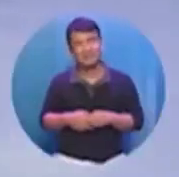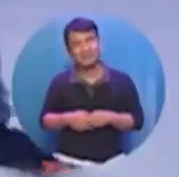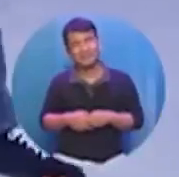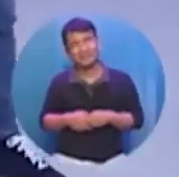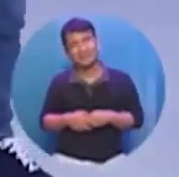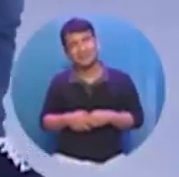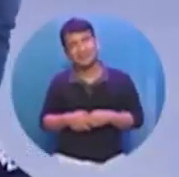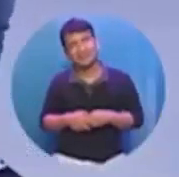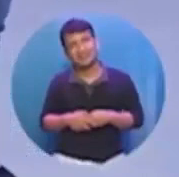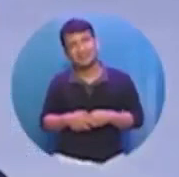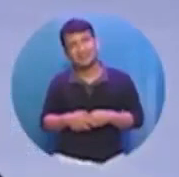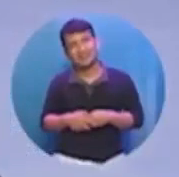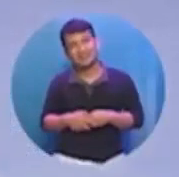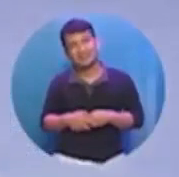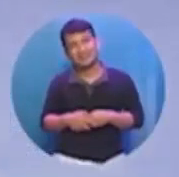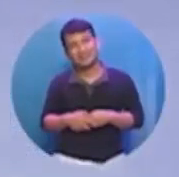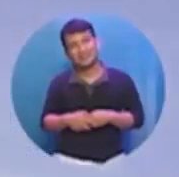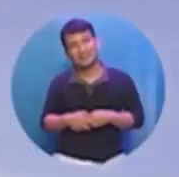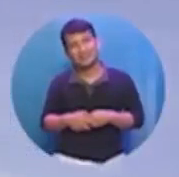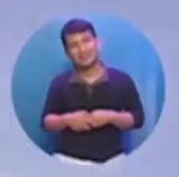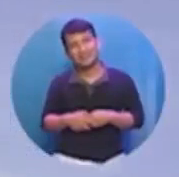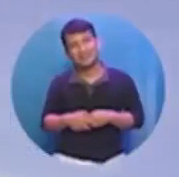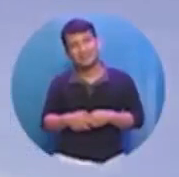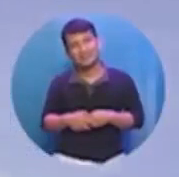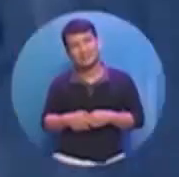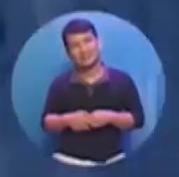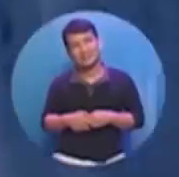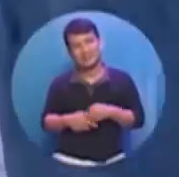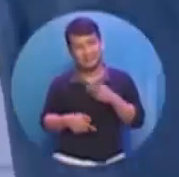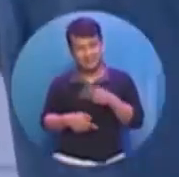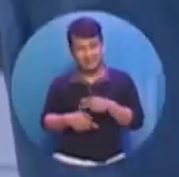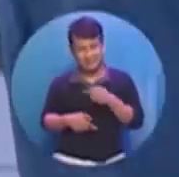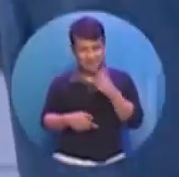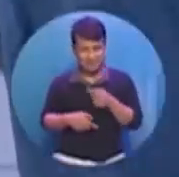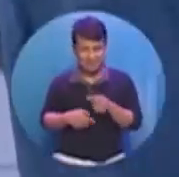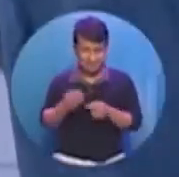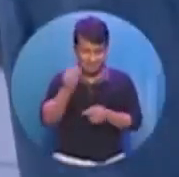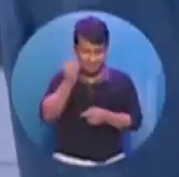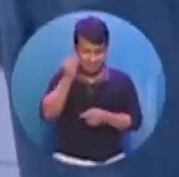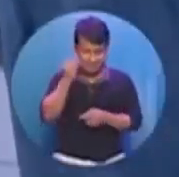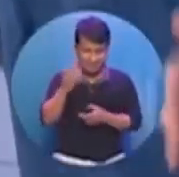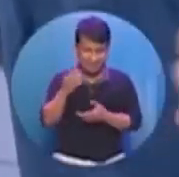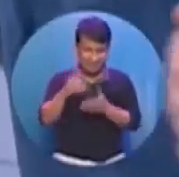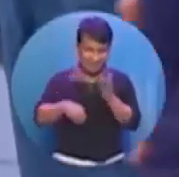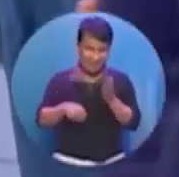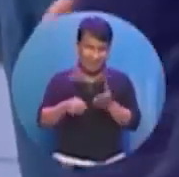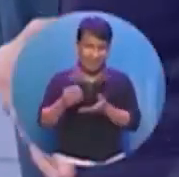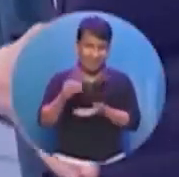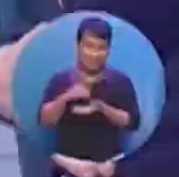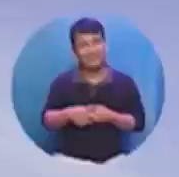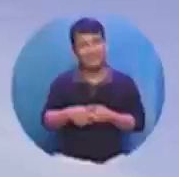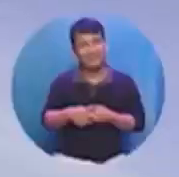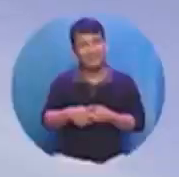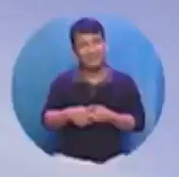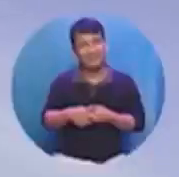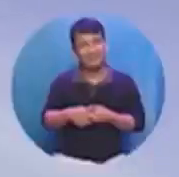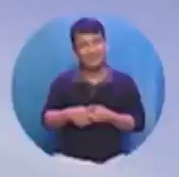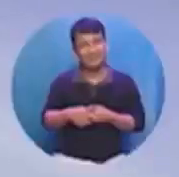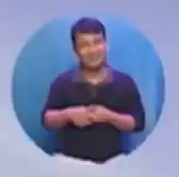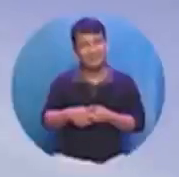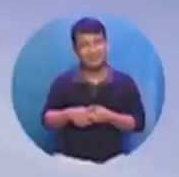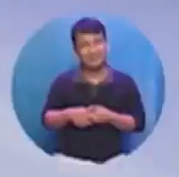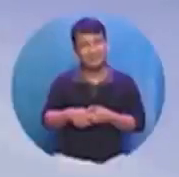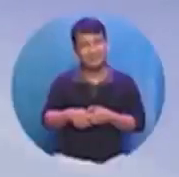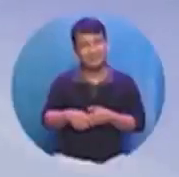Hello, ma'am. Hello. Yes po, ma'am. Nag-aalo kasi kami, ma'am, ng home credit. Baka gusto niya lang pong umutang. Wala po